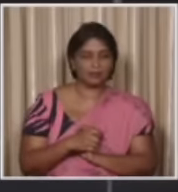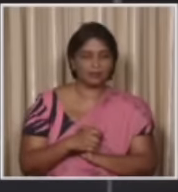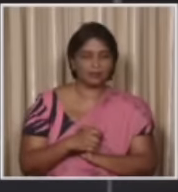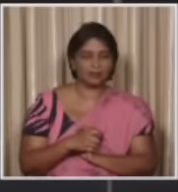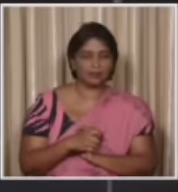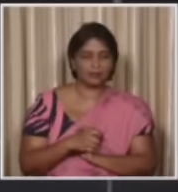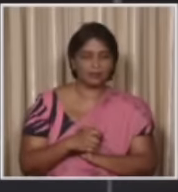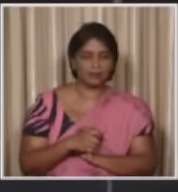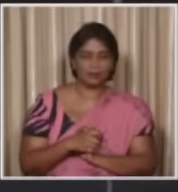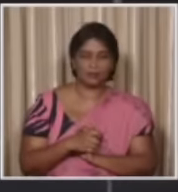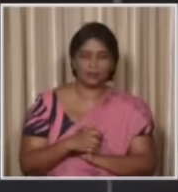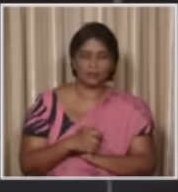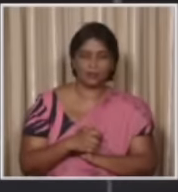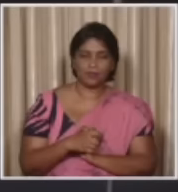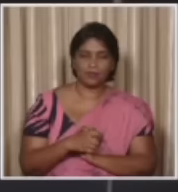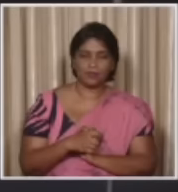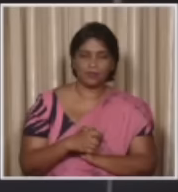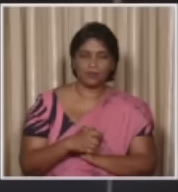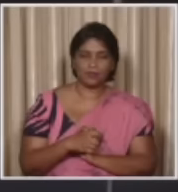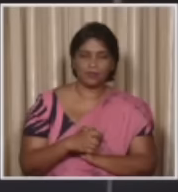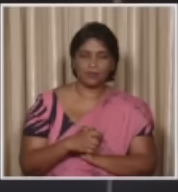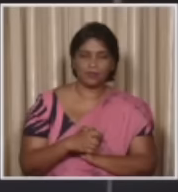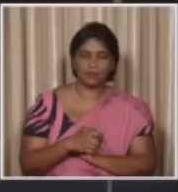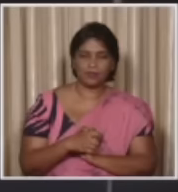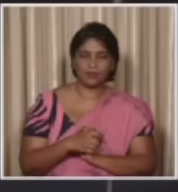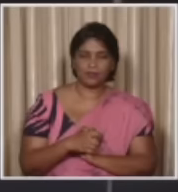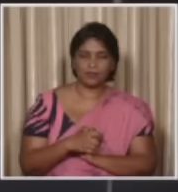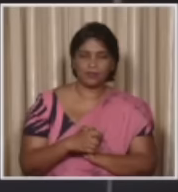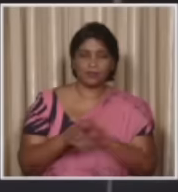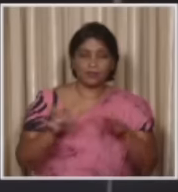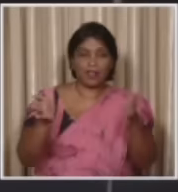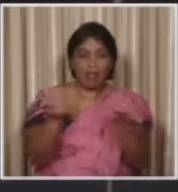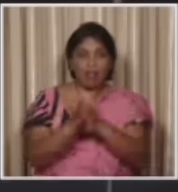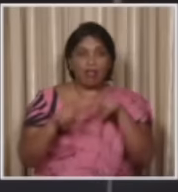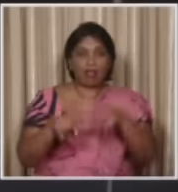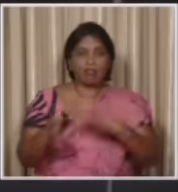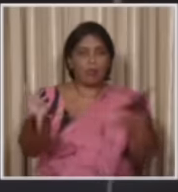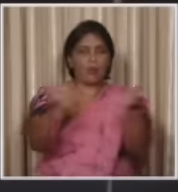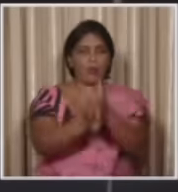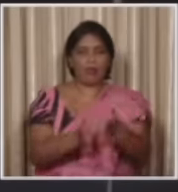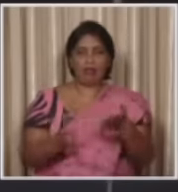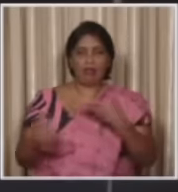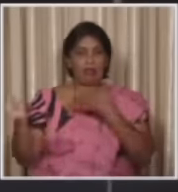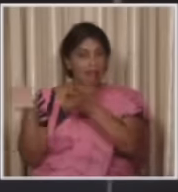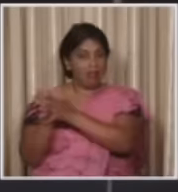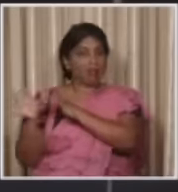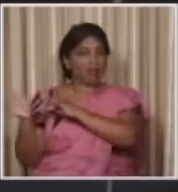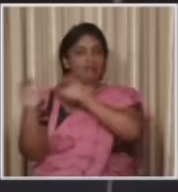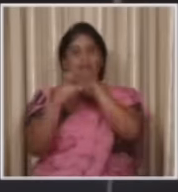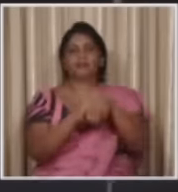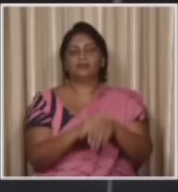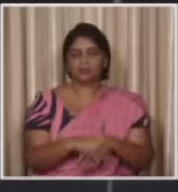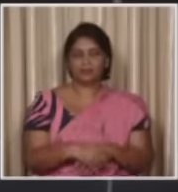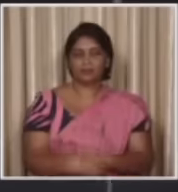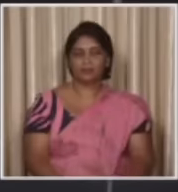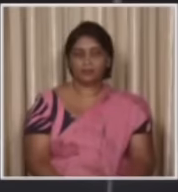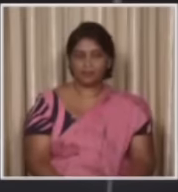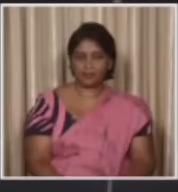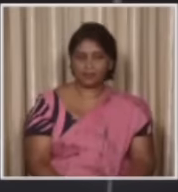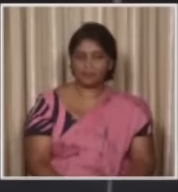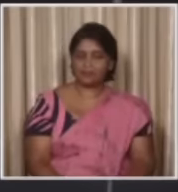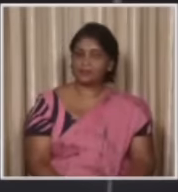ඈ? ළඟ ඉන්නෝනේ නේ? ඔව්. ඒ ළඟම හිටපු අය තමයි දැන් ඔබතුමා ළඟ වඩු වෙලා ඉන්නේ. වැරදිලා ඔතෙන්ට ඇවිල්ලා